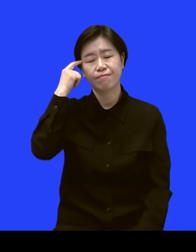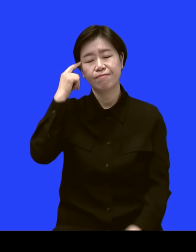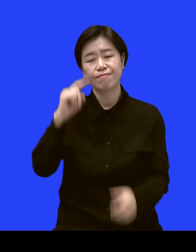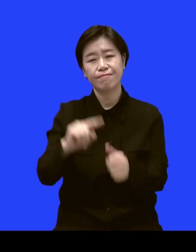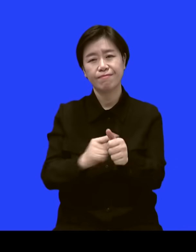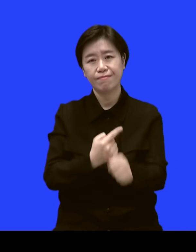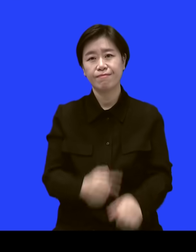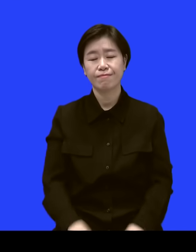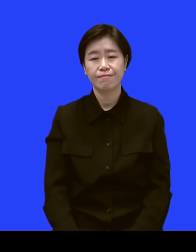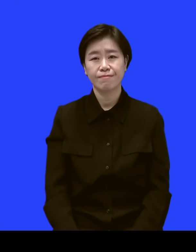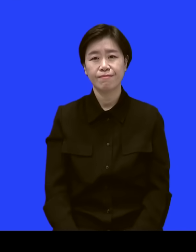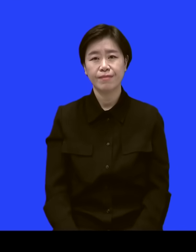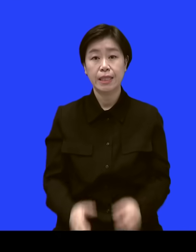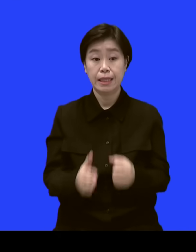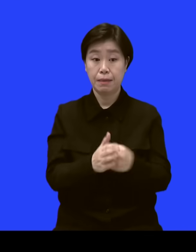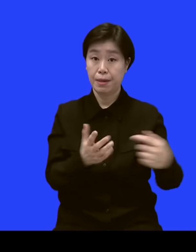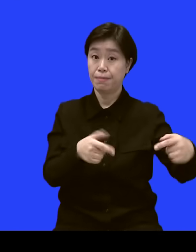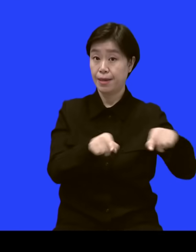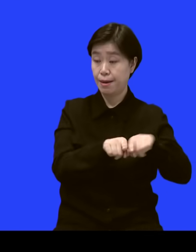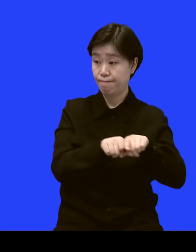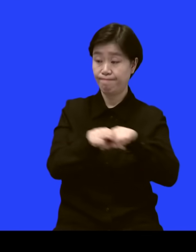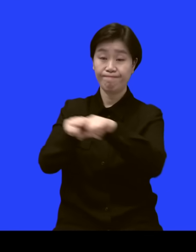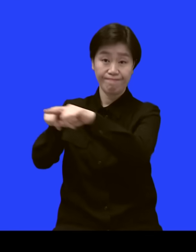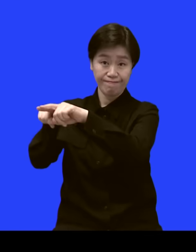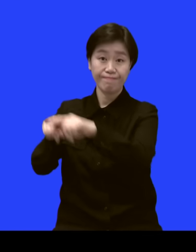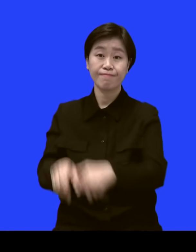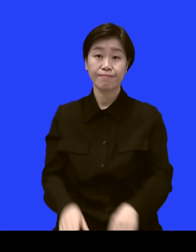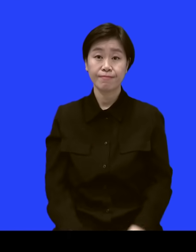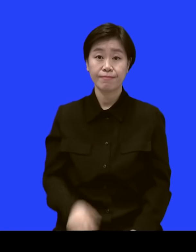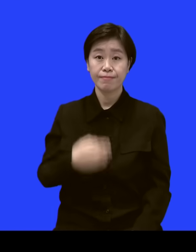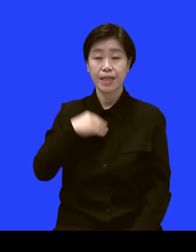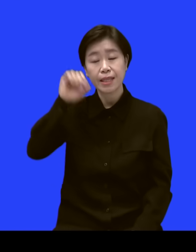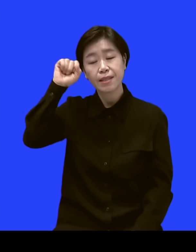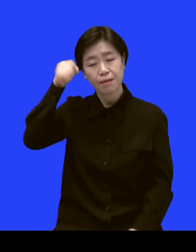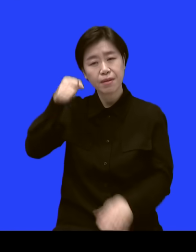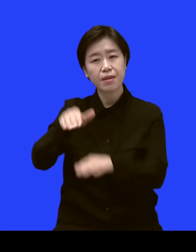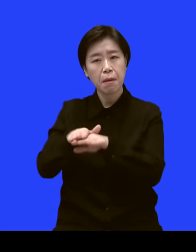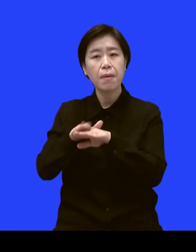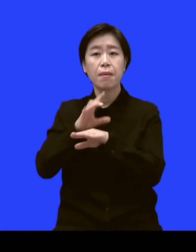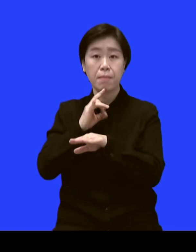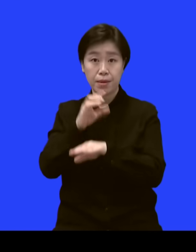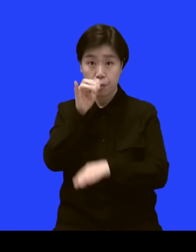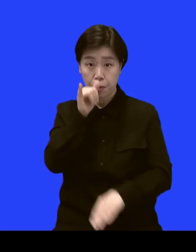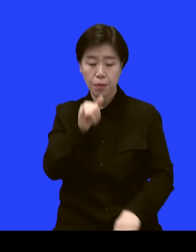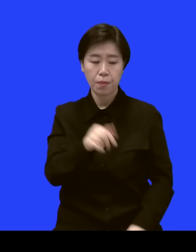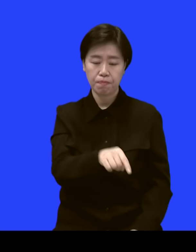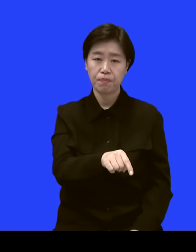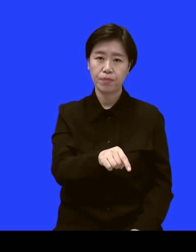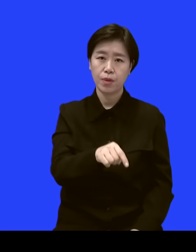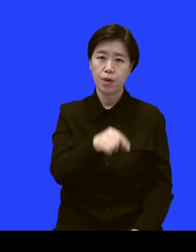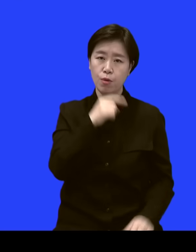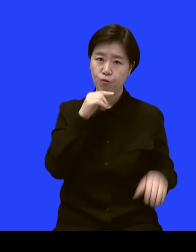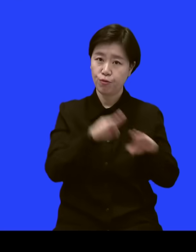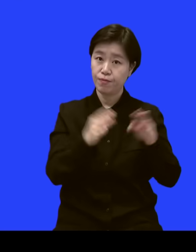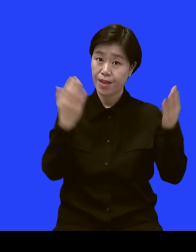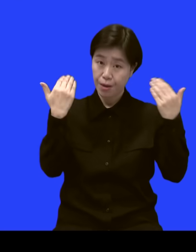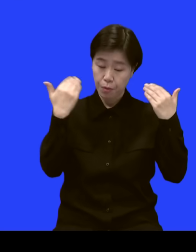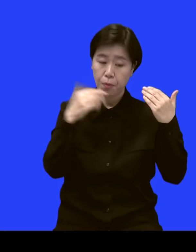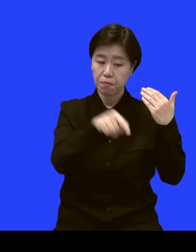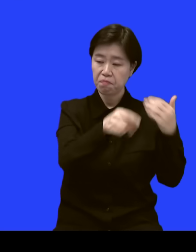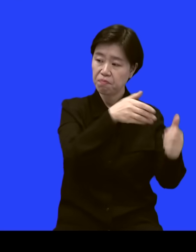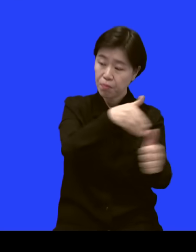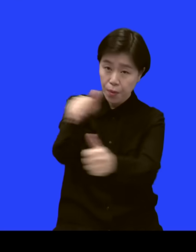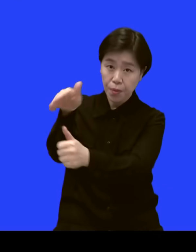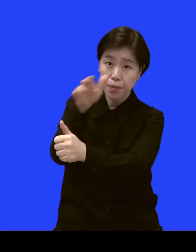아이들을 주일학교에 보내고 저는 이제 새벽 기도만 나가고 그리고 또 저희 교회에 이제 방과후 학교가